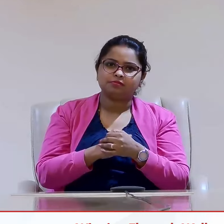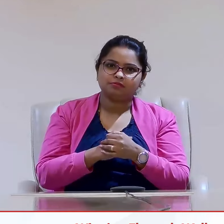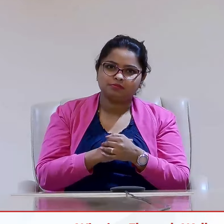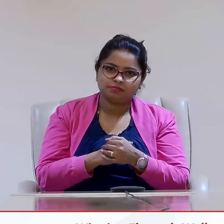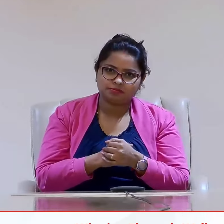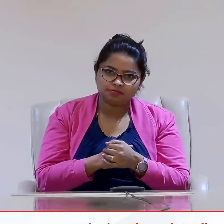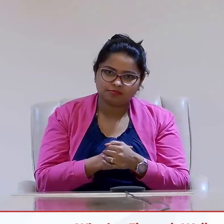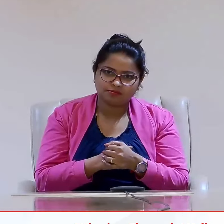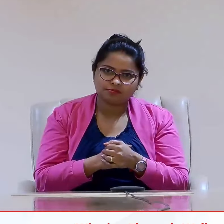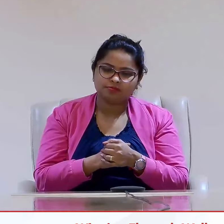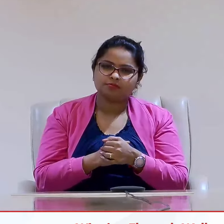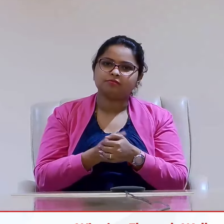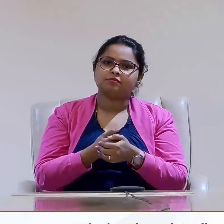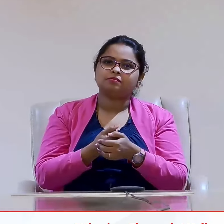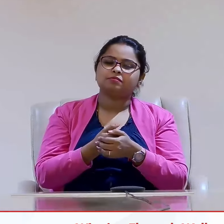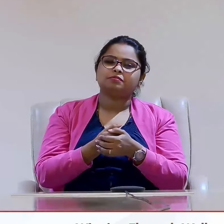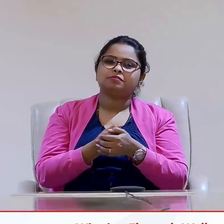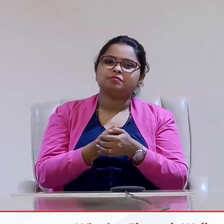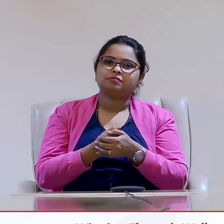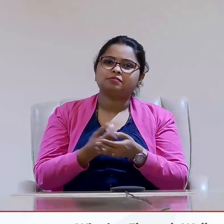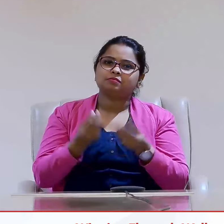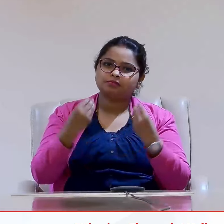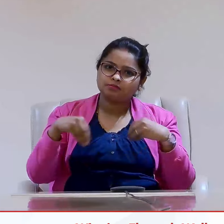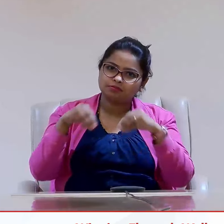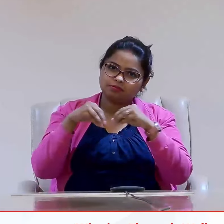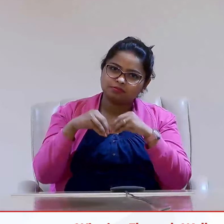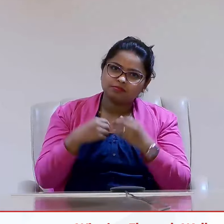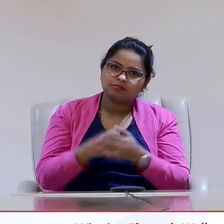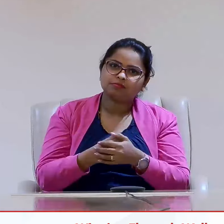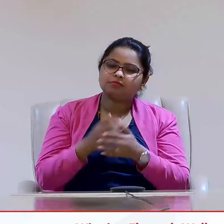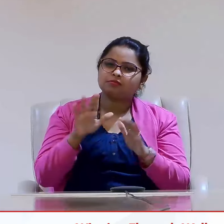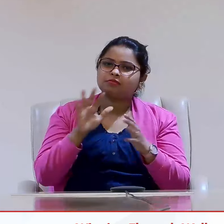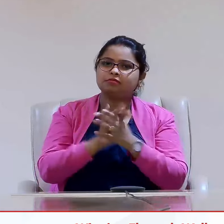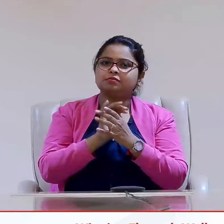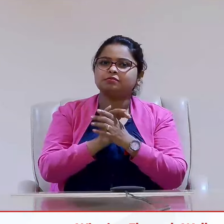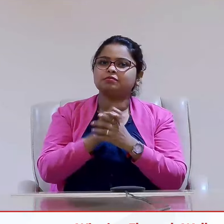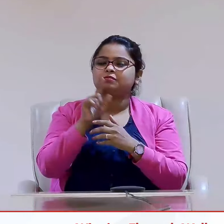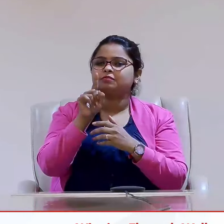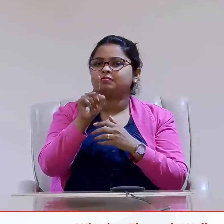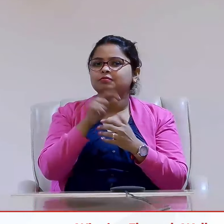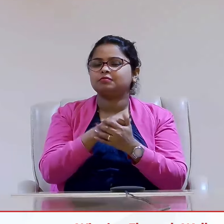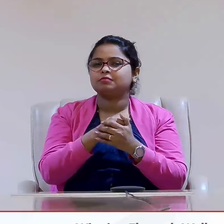मोर क्वेश्चन कैन बी एड्रेस्ड. सो we have a friend here who's saying,